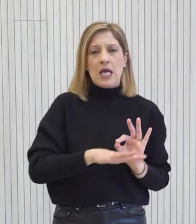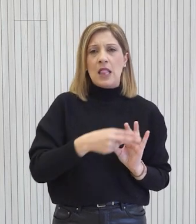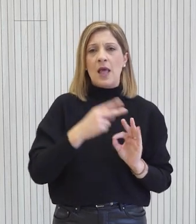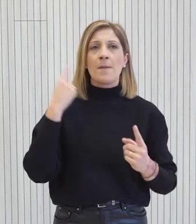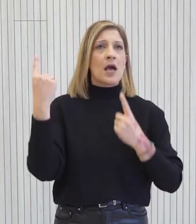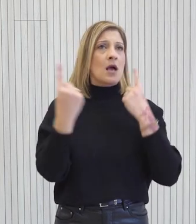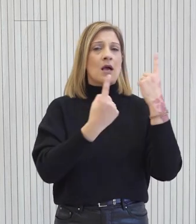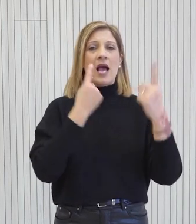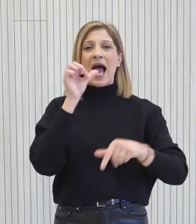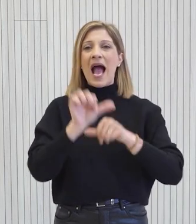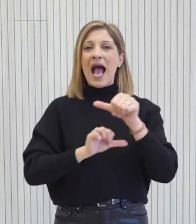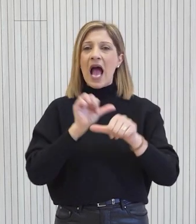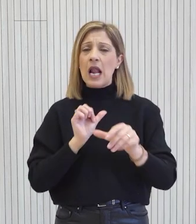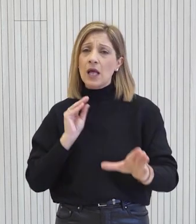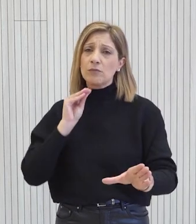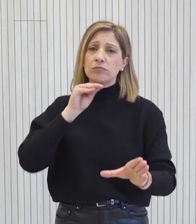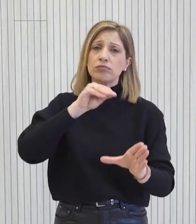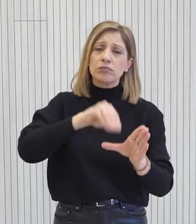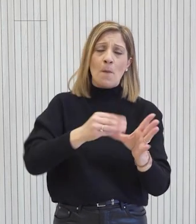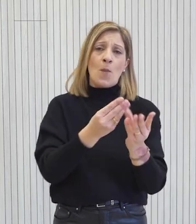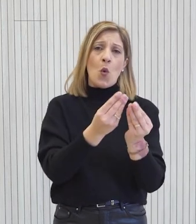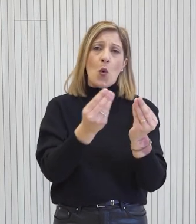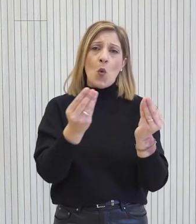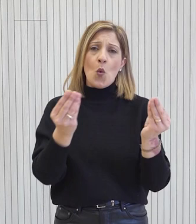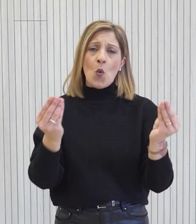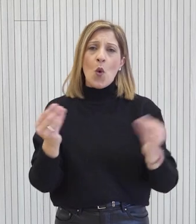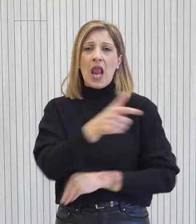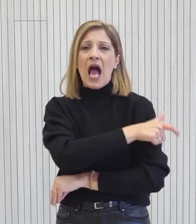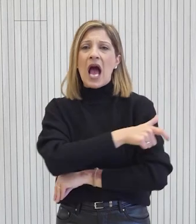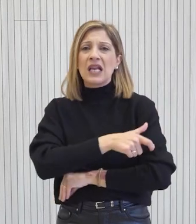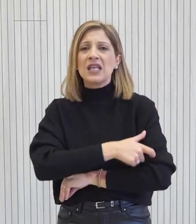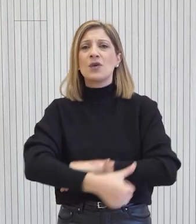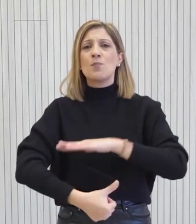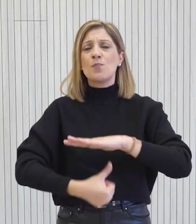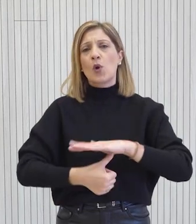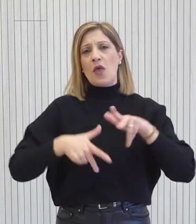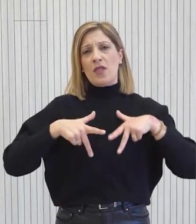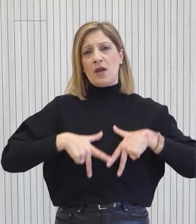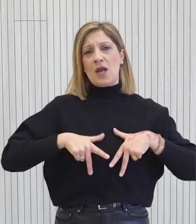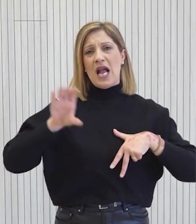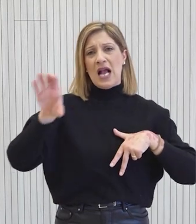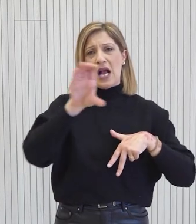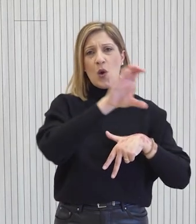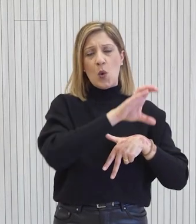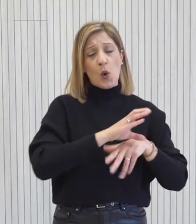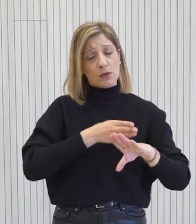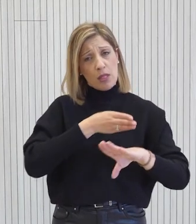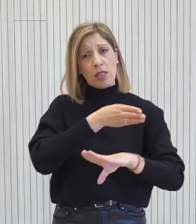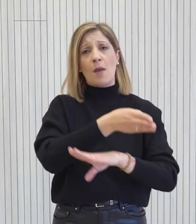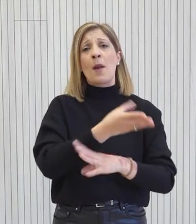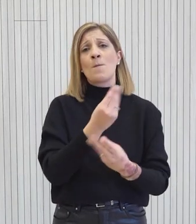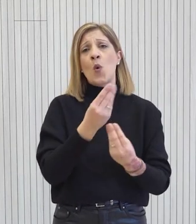την Κλιματική Αλλαγή συμμετέχουν πληθώρα ηγετών, κρατών, ιδιαίτερα τις πρώτες μέρες, όπου θα είναι